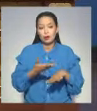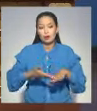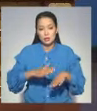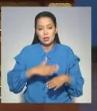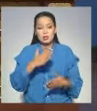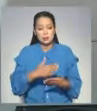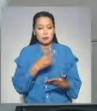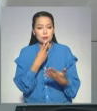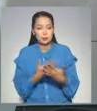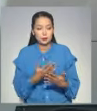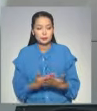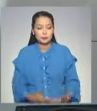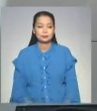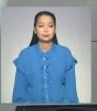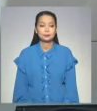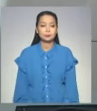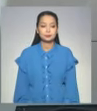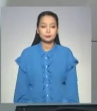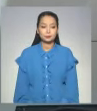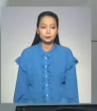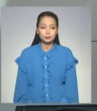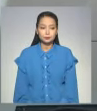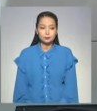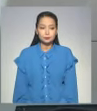екенін көрсетеді. Офицерлердің арасында